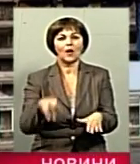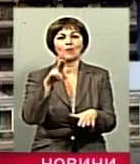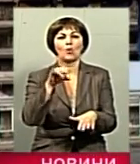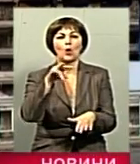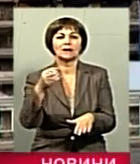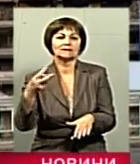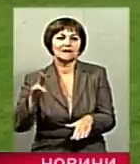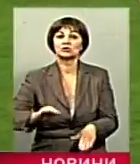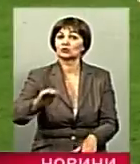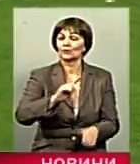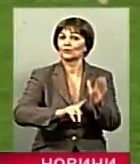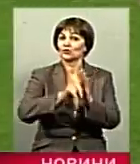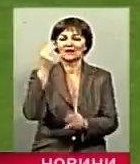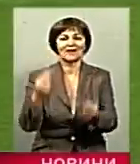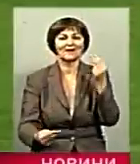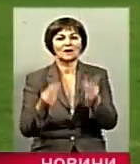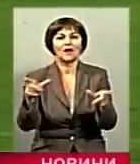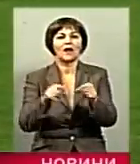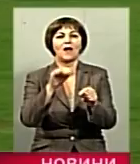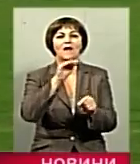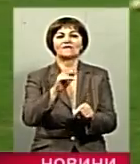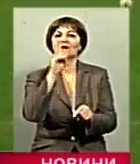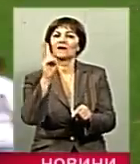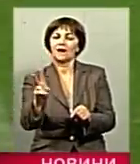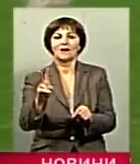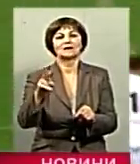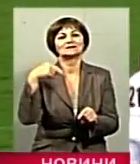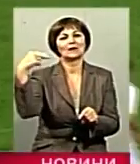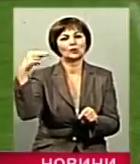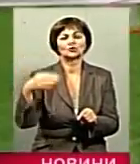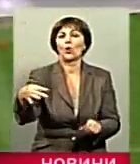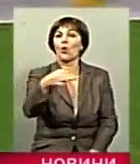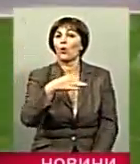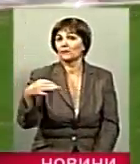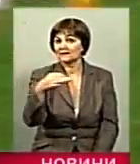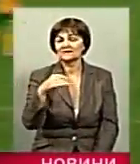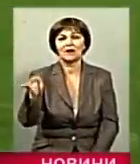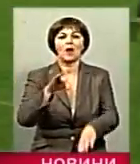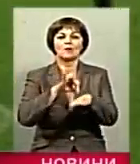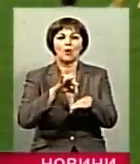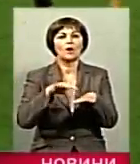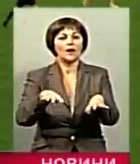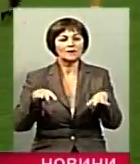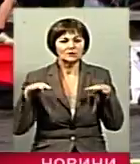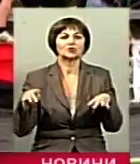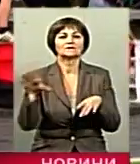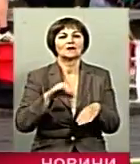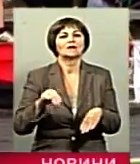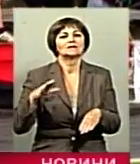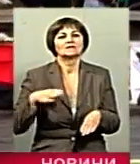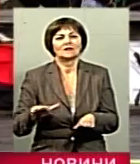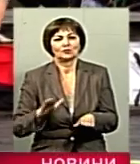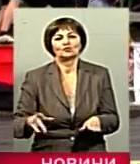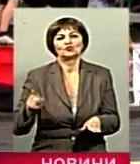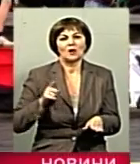Житомир» розпочала грою з командою ФК «Таврія» «Скіф» Запорізької області. Вболівальники і фани з нетерпінням чекали